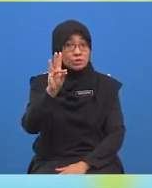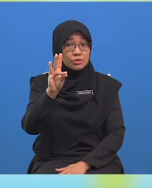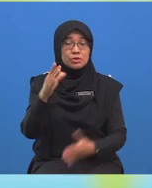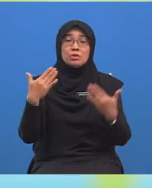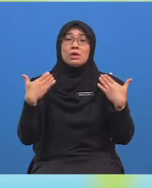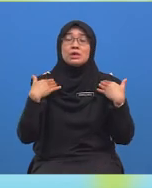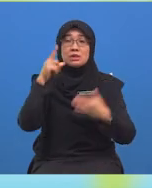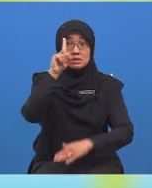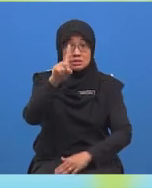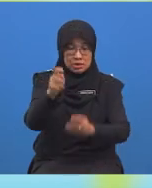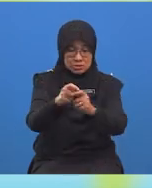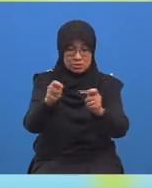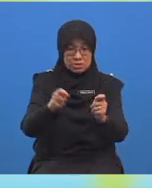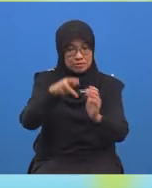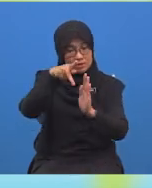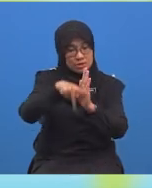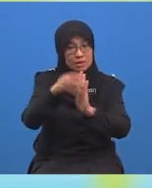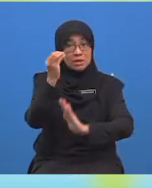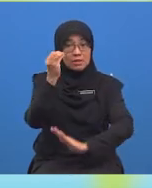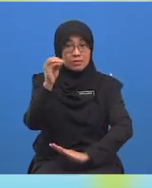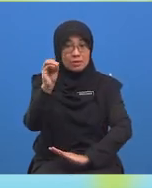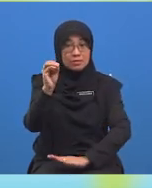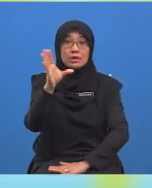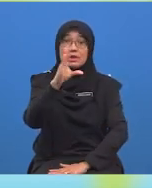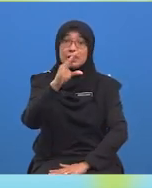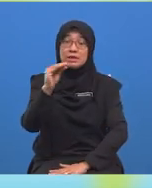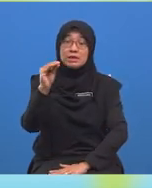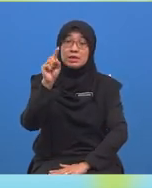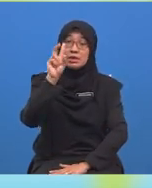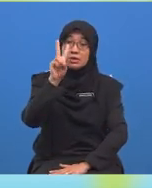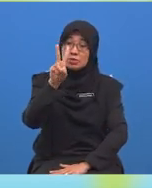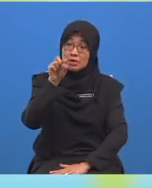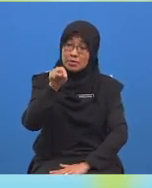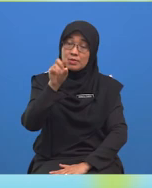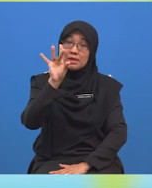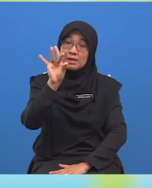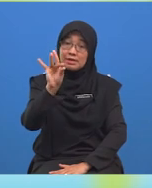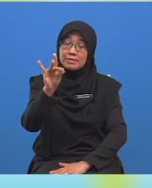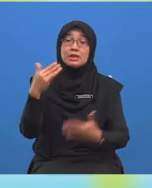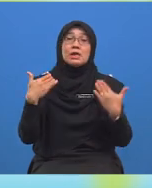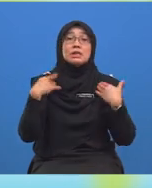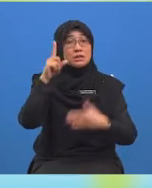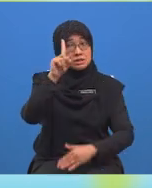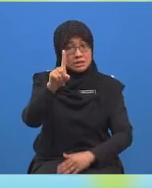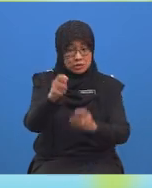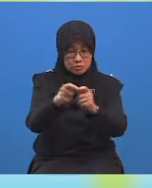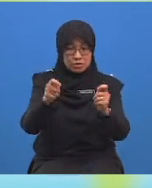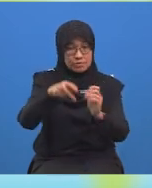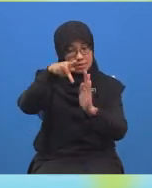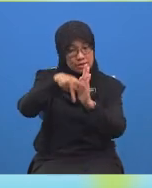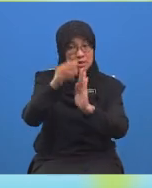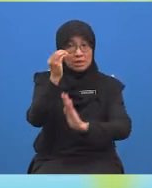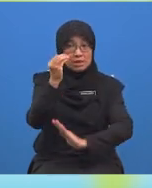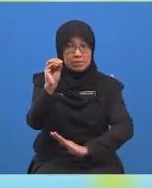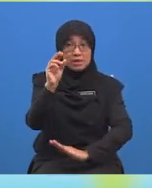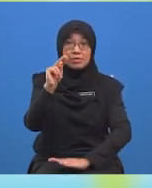37.7 ada satu tempat perpuluhan dan 2.8 ada satu tempat